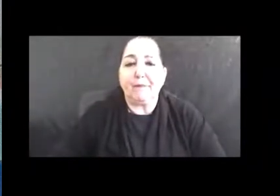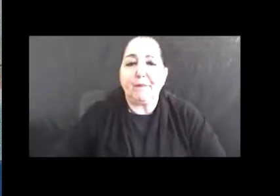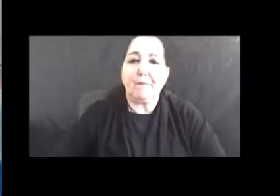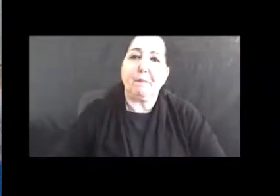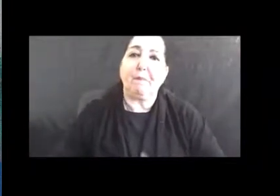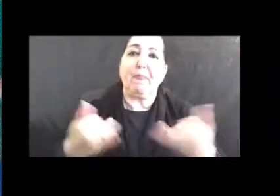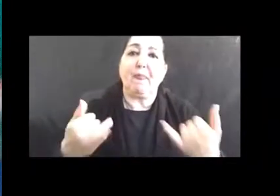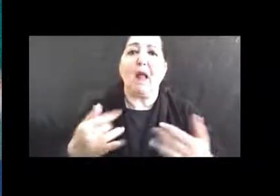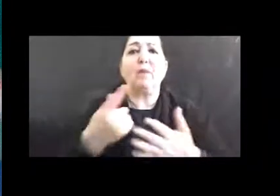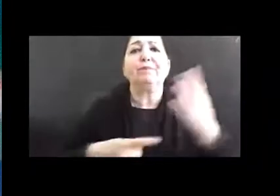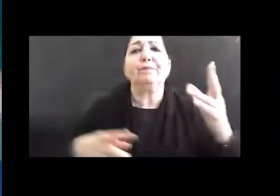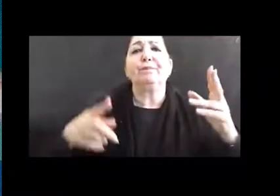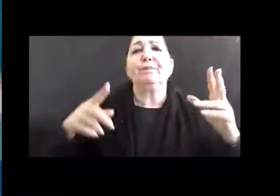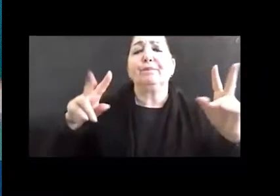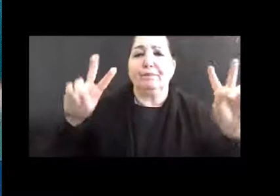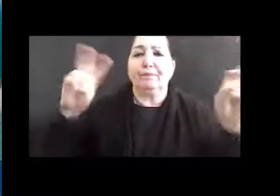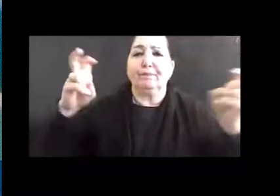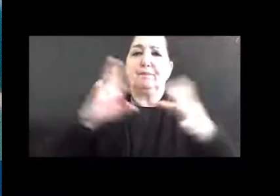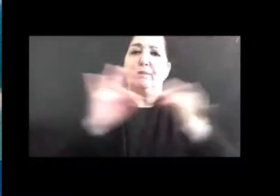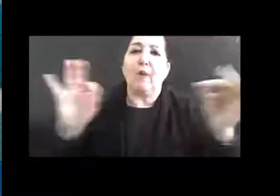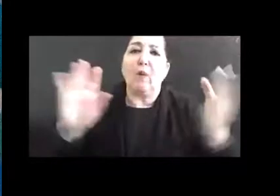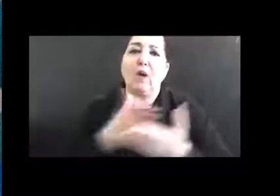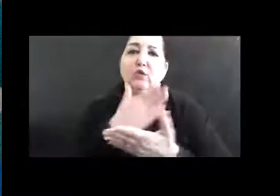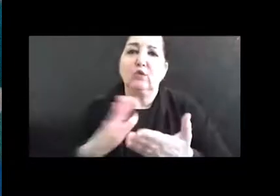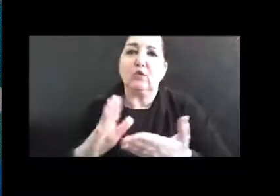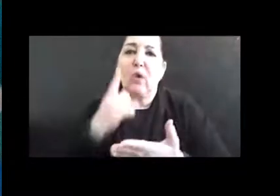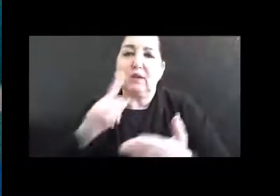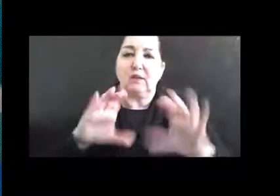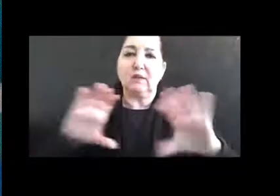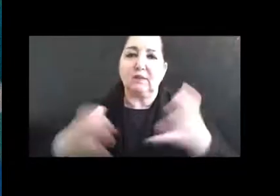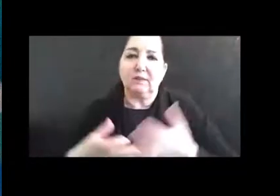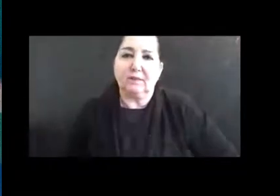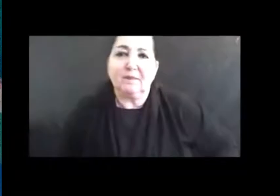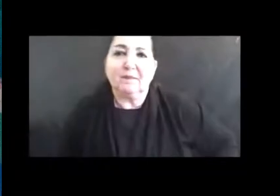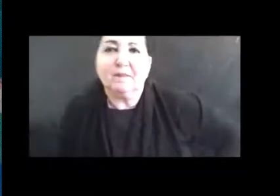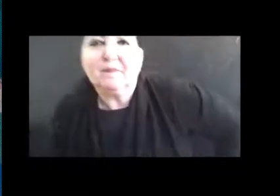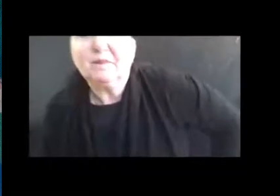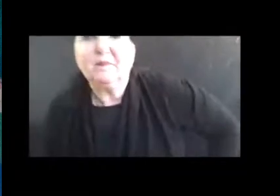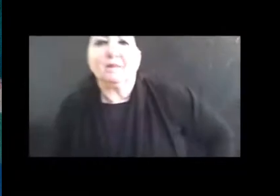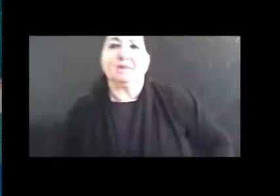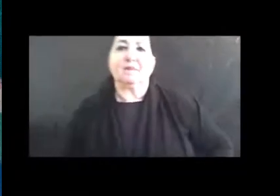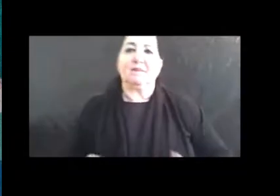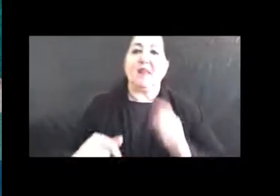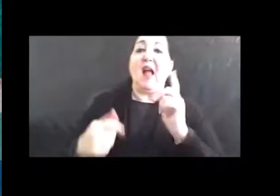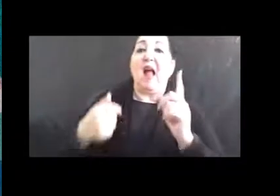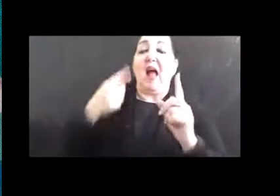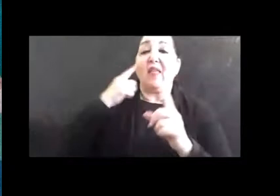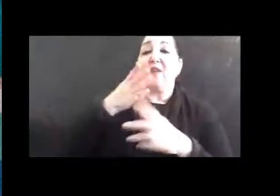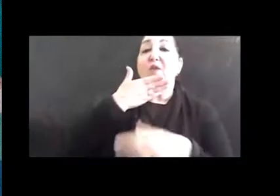Okay. Lagu apa yang paling menggambarkan kolektifmu? Nanti mungkin Farid dan Ampiang bisa menjawab